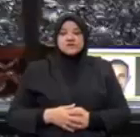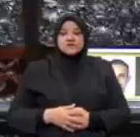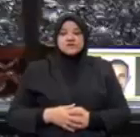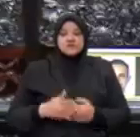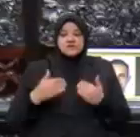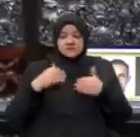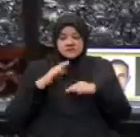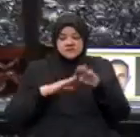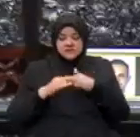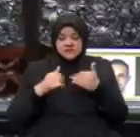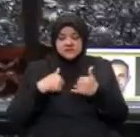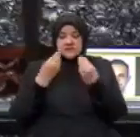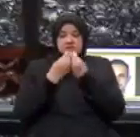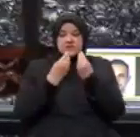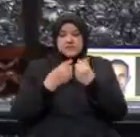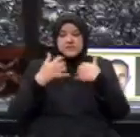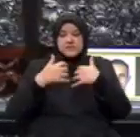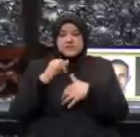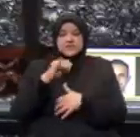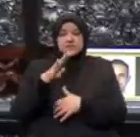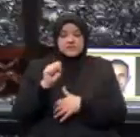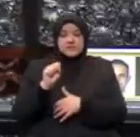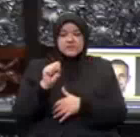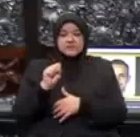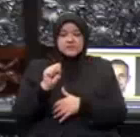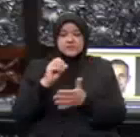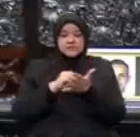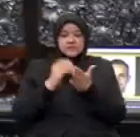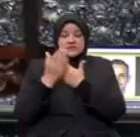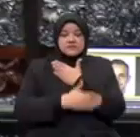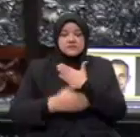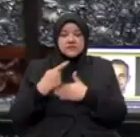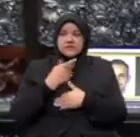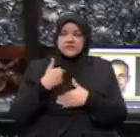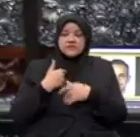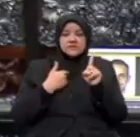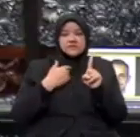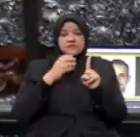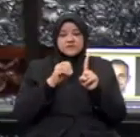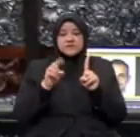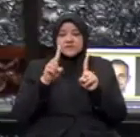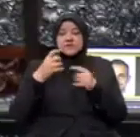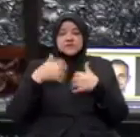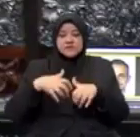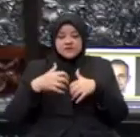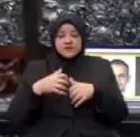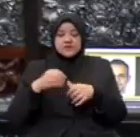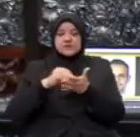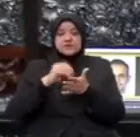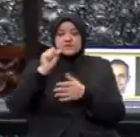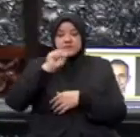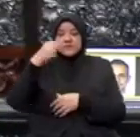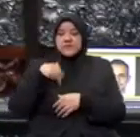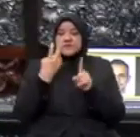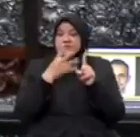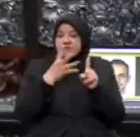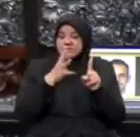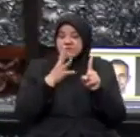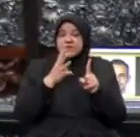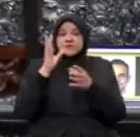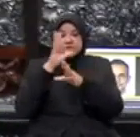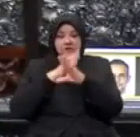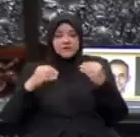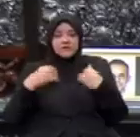Yang ada di tangan saya ialah jumlah kilang IBS. Di Semenanjung kita ada 101 kilang, di Sabah ada 14 kilang,